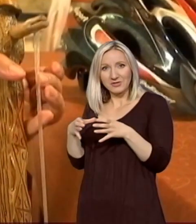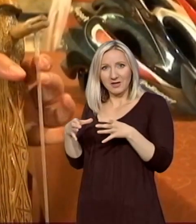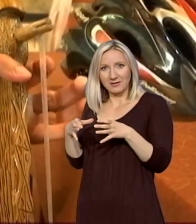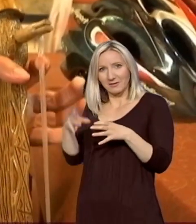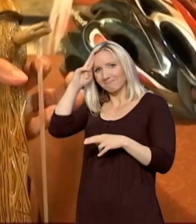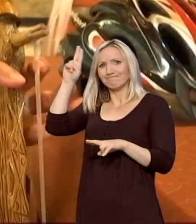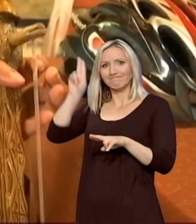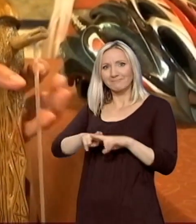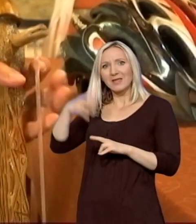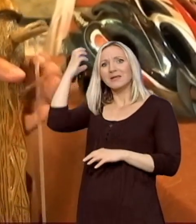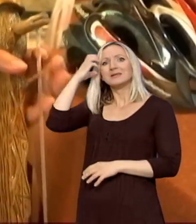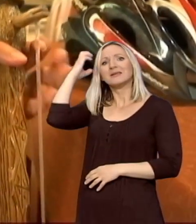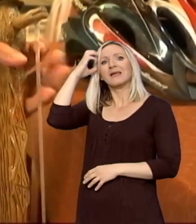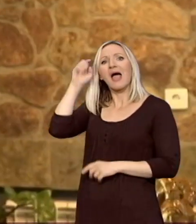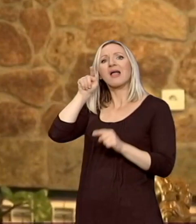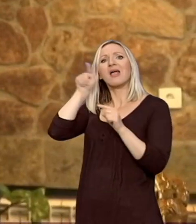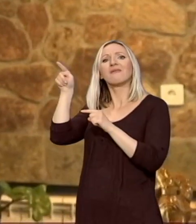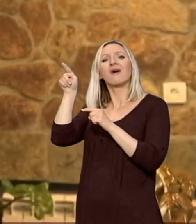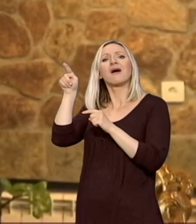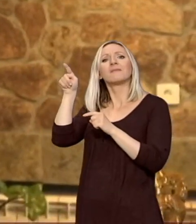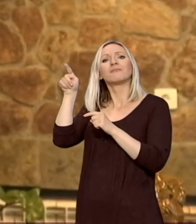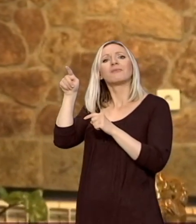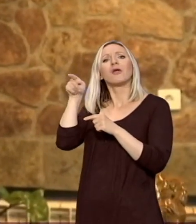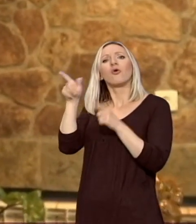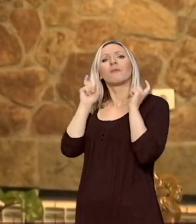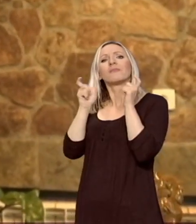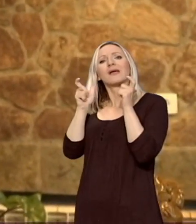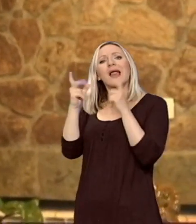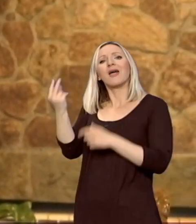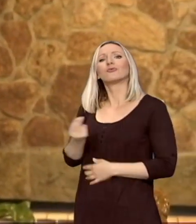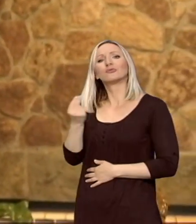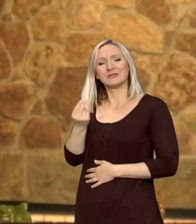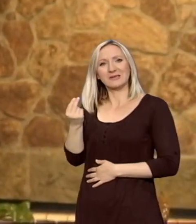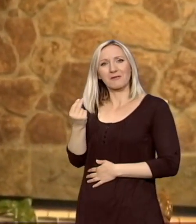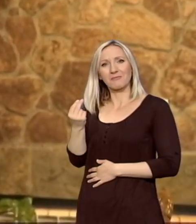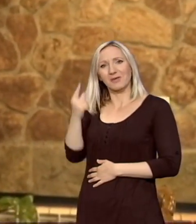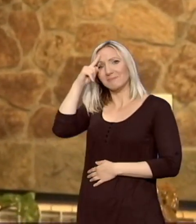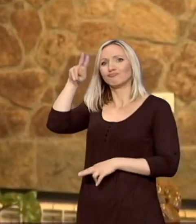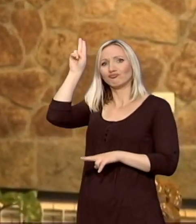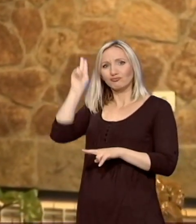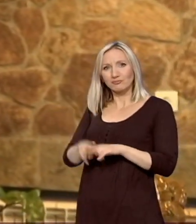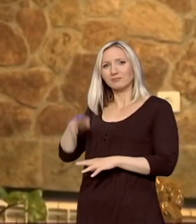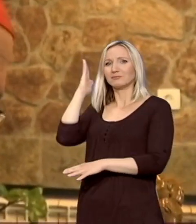iz Kraljeva srbijanskog grada.